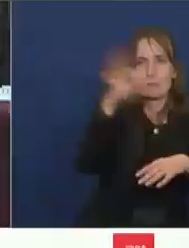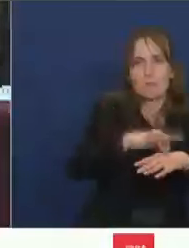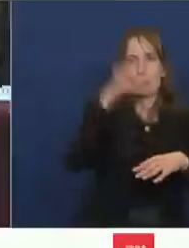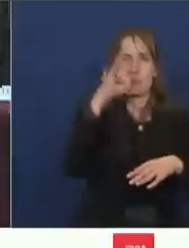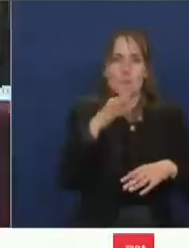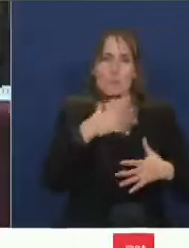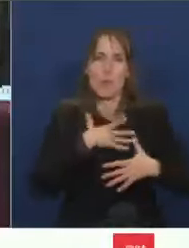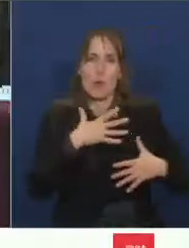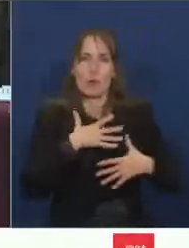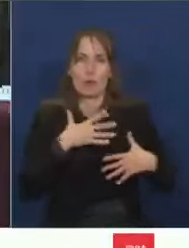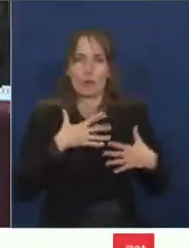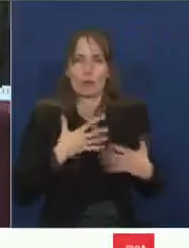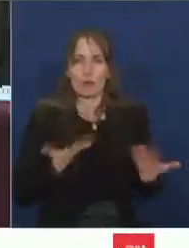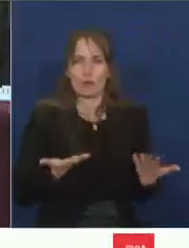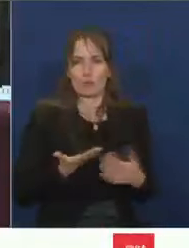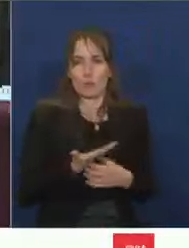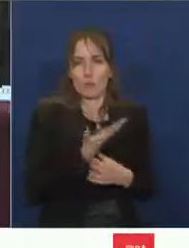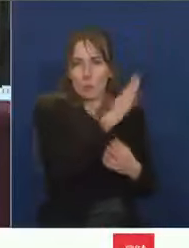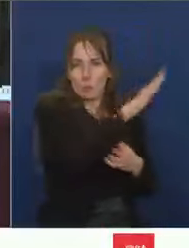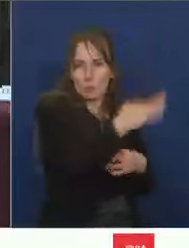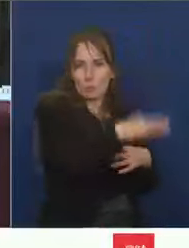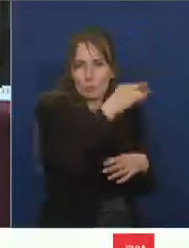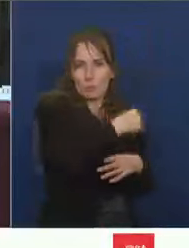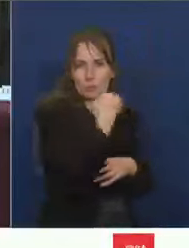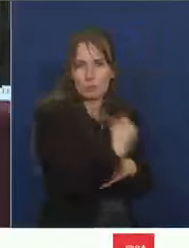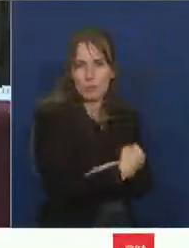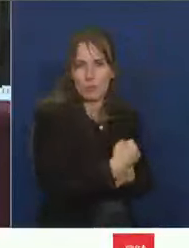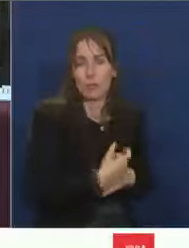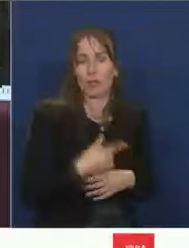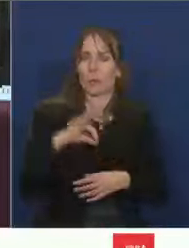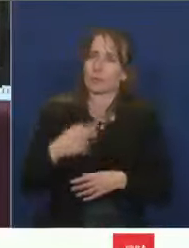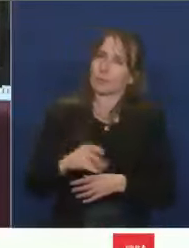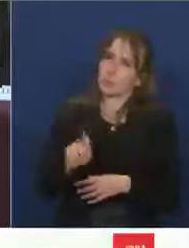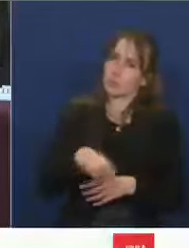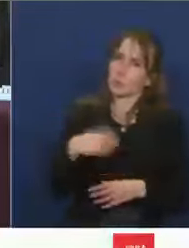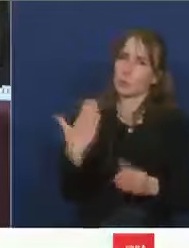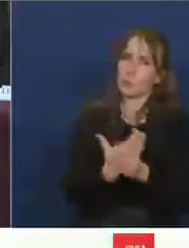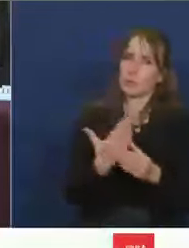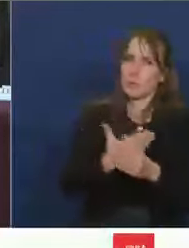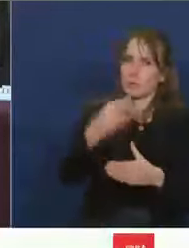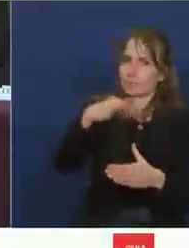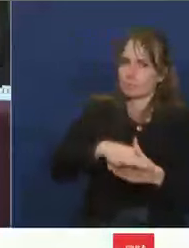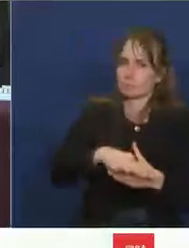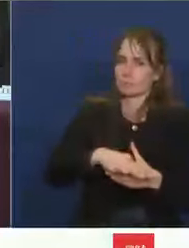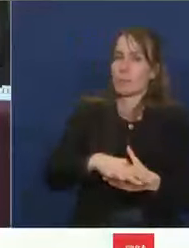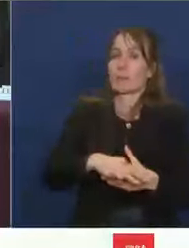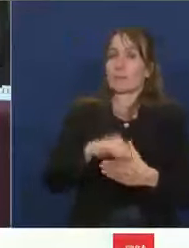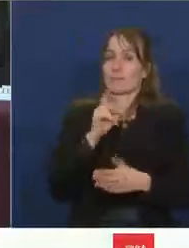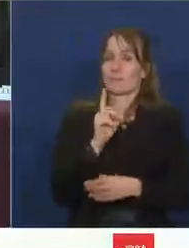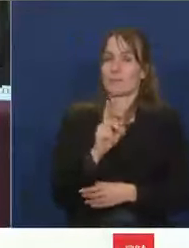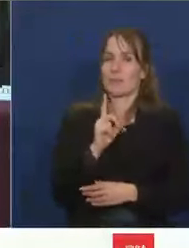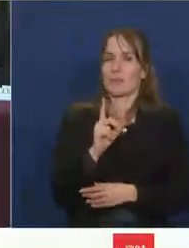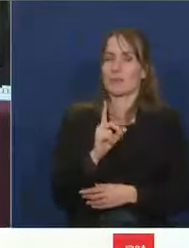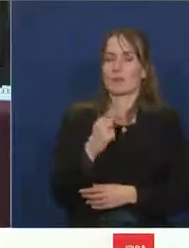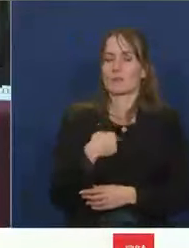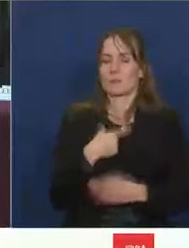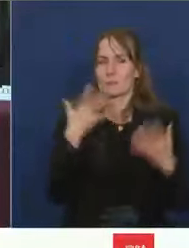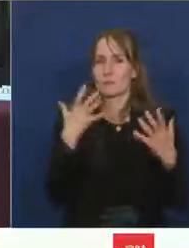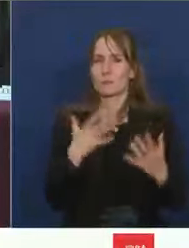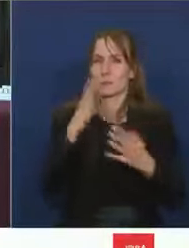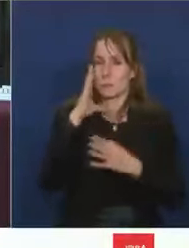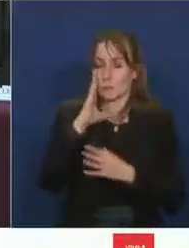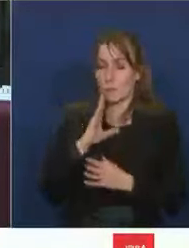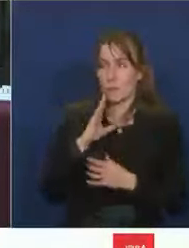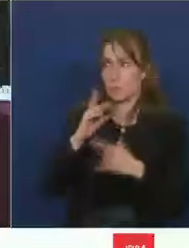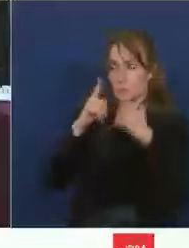inoffensifs. Nous voterons donc bien entendu cette délibération, mais nous vous appelons dans le même temps à la plus extrême vigilance